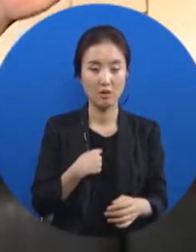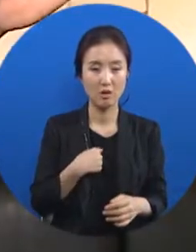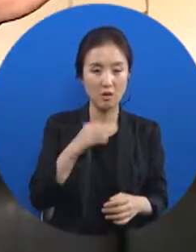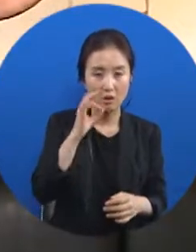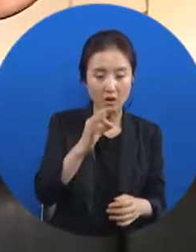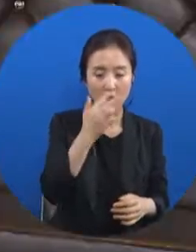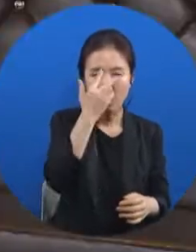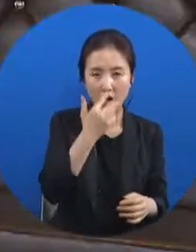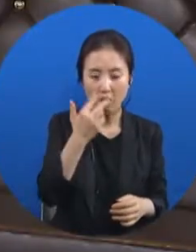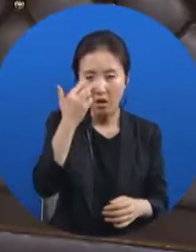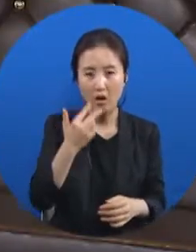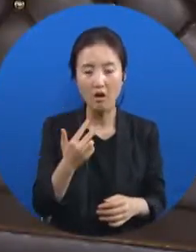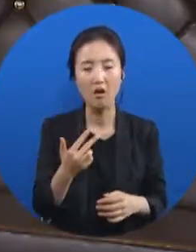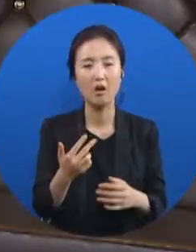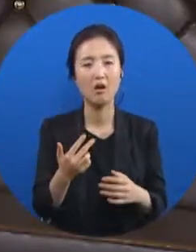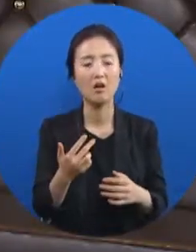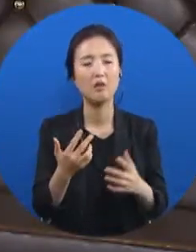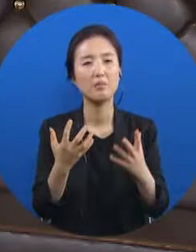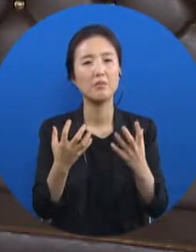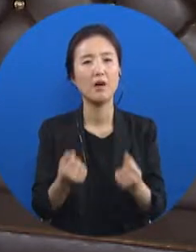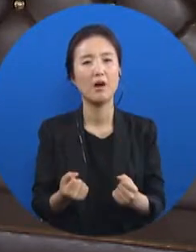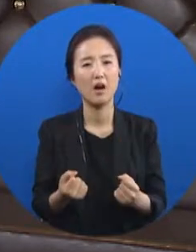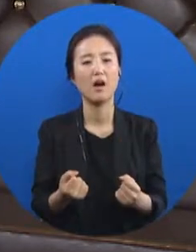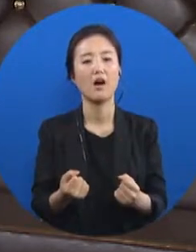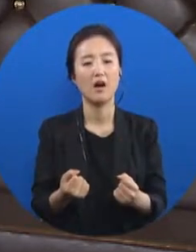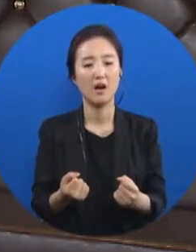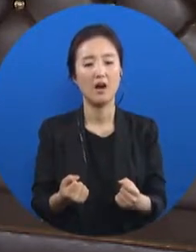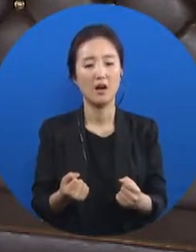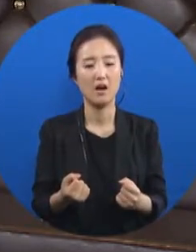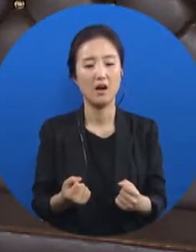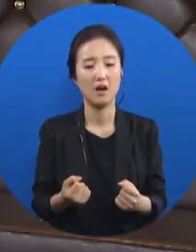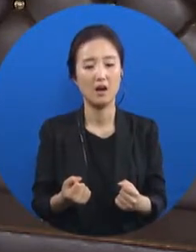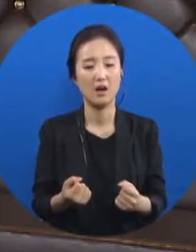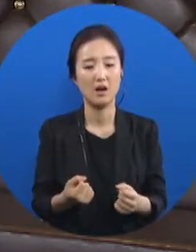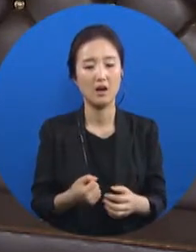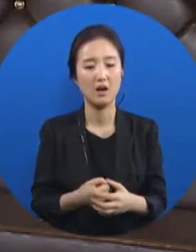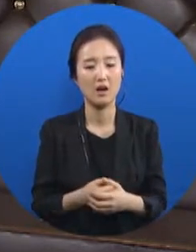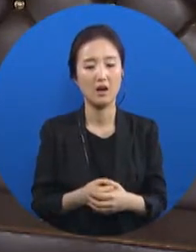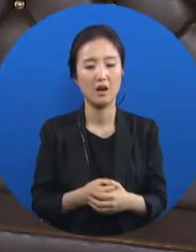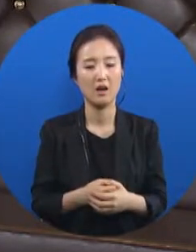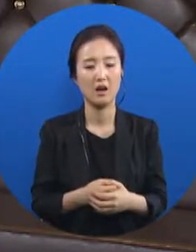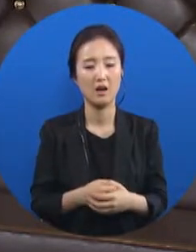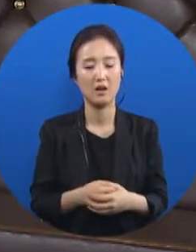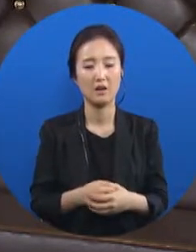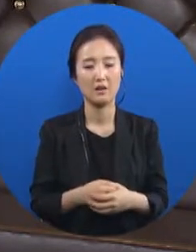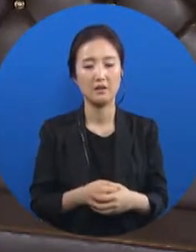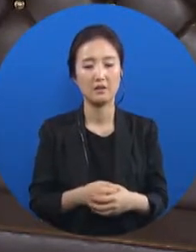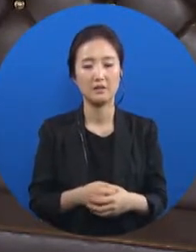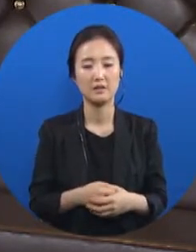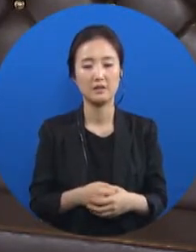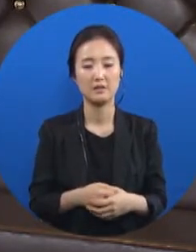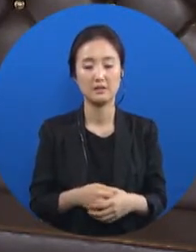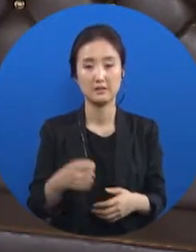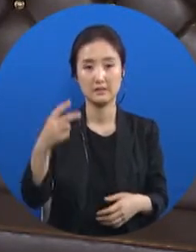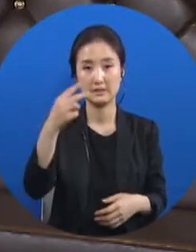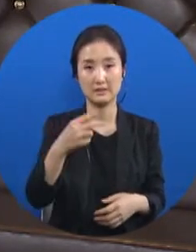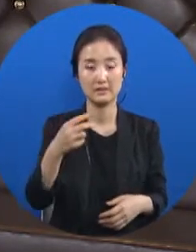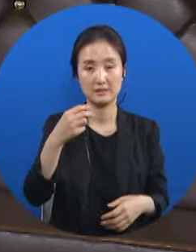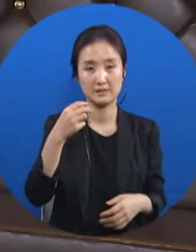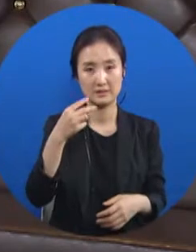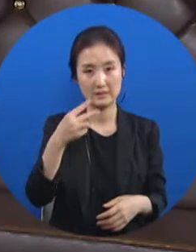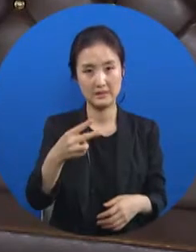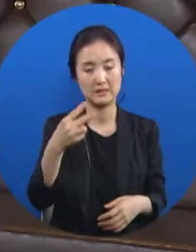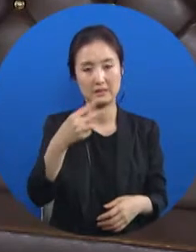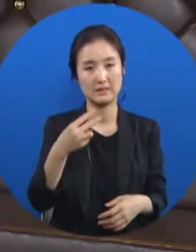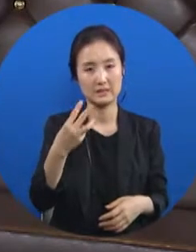거야. 이제는 이게 또 위기가 된 거죠. 아무튼 뭐 그렇게 해서 시작하다가 이제 뭐 2002년, 3년 사업